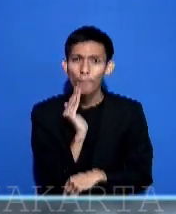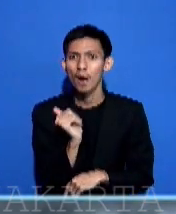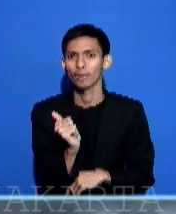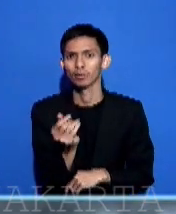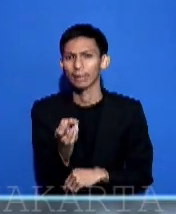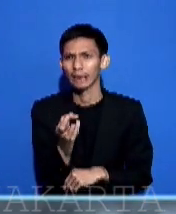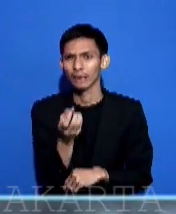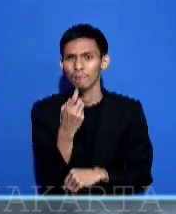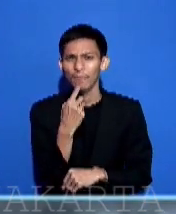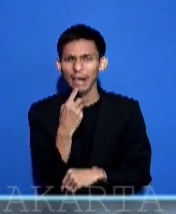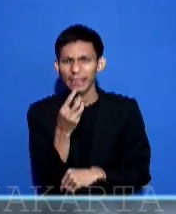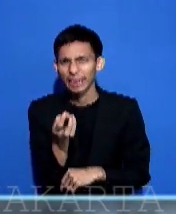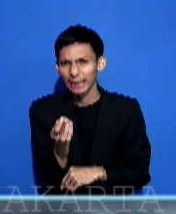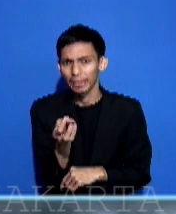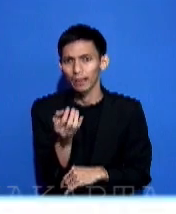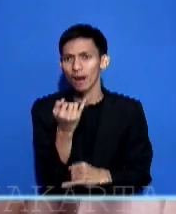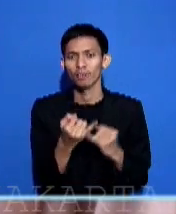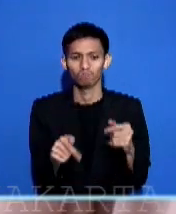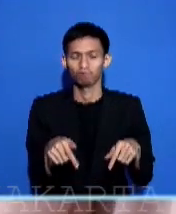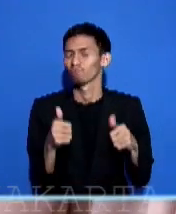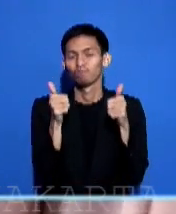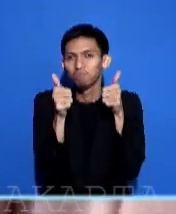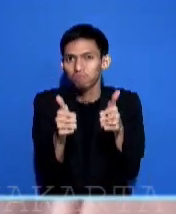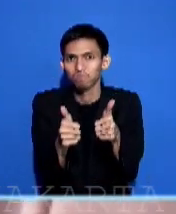pahit di ujungnya gitu. Mantap lah pokoknya.